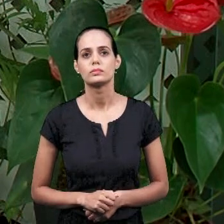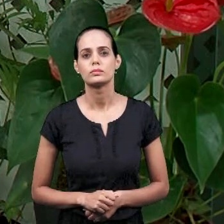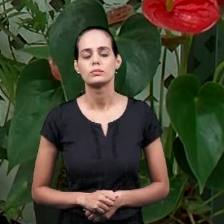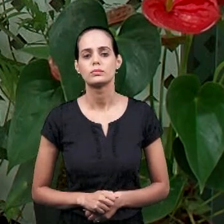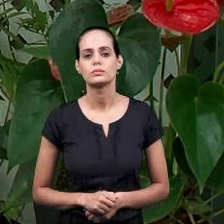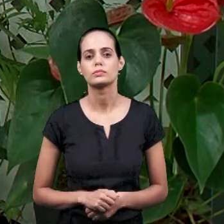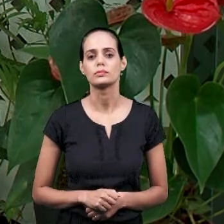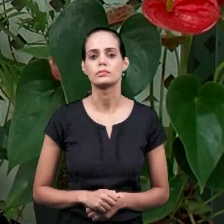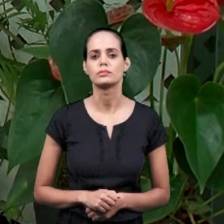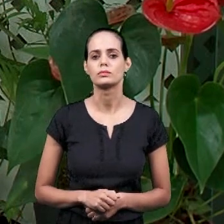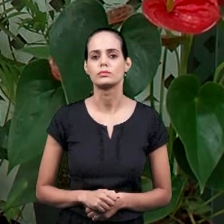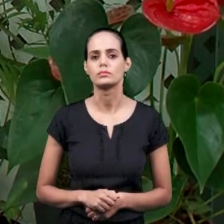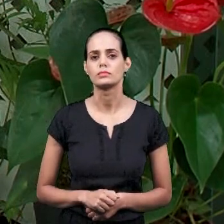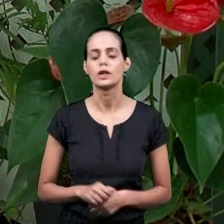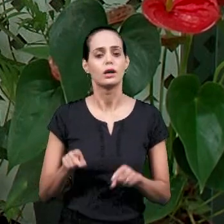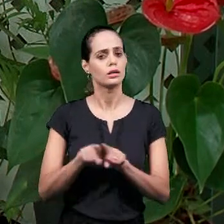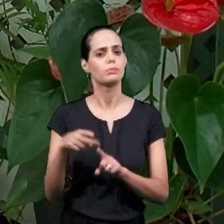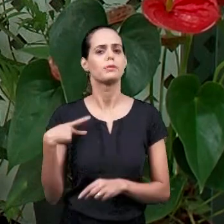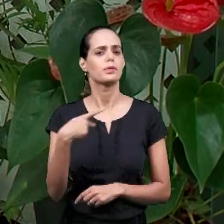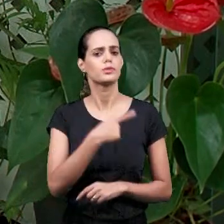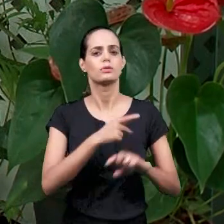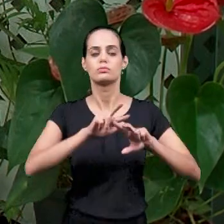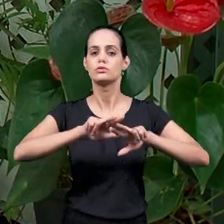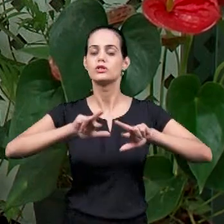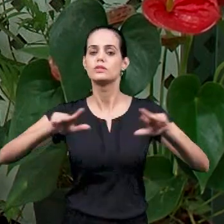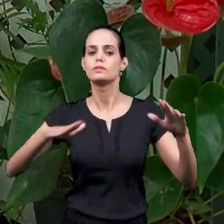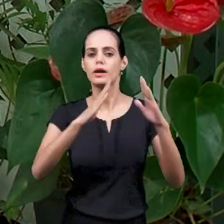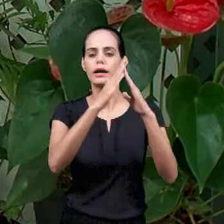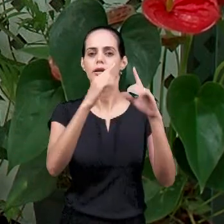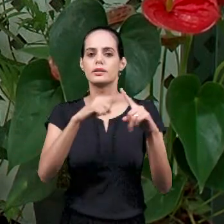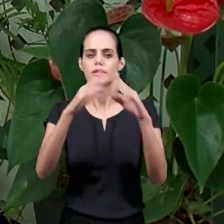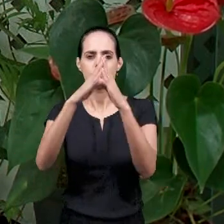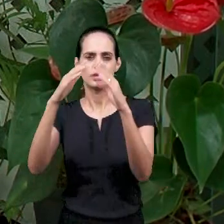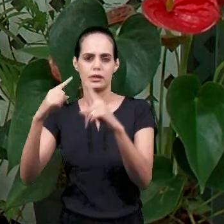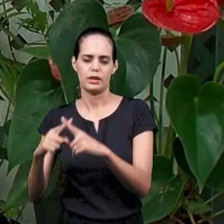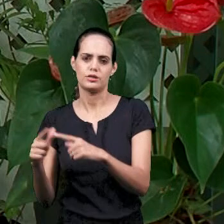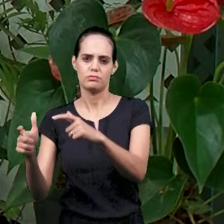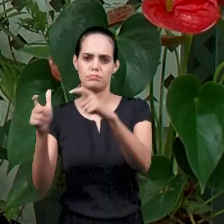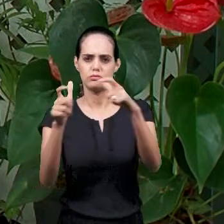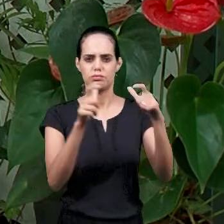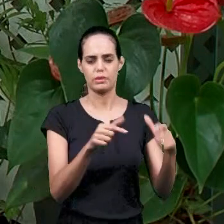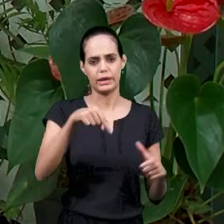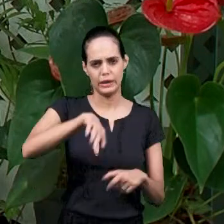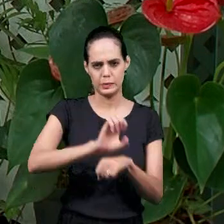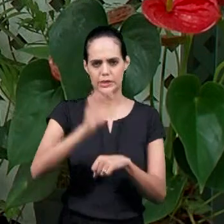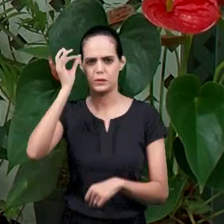dans la ville de Manhuaçu. Il est pasteur de plusieurs églises.